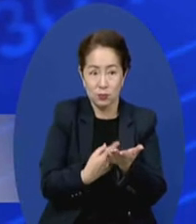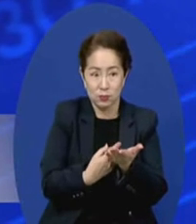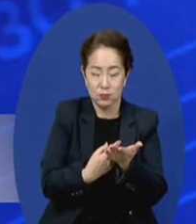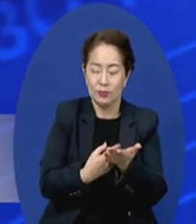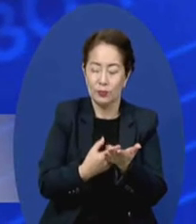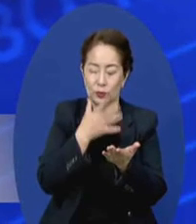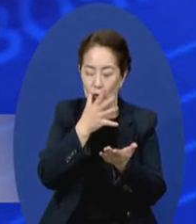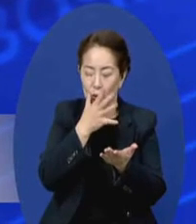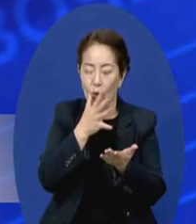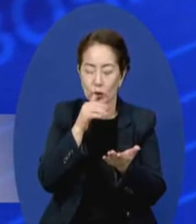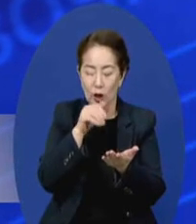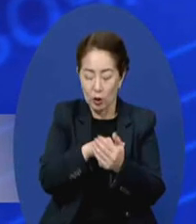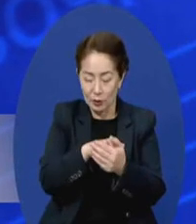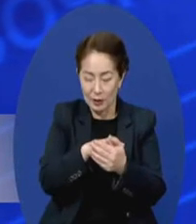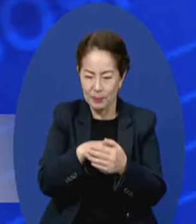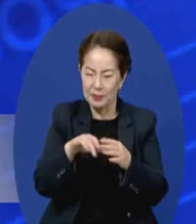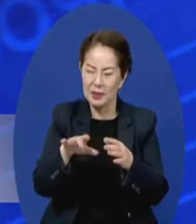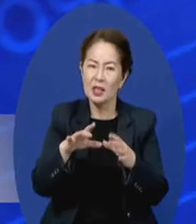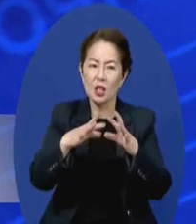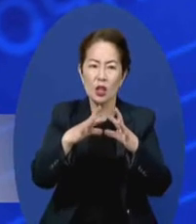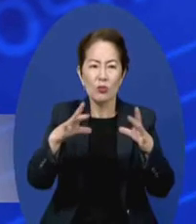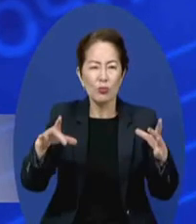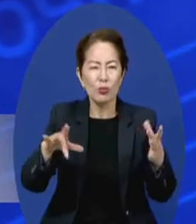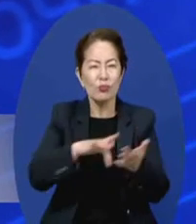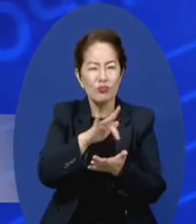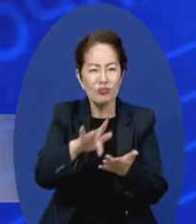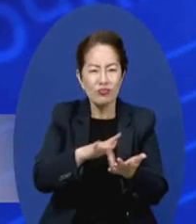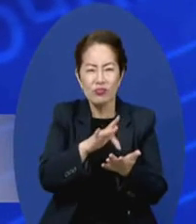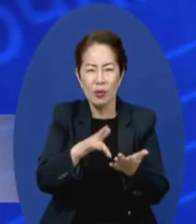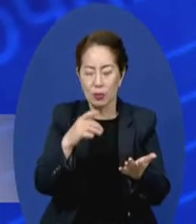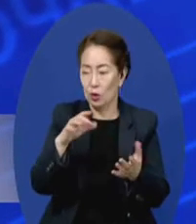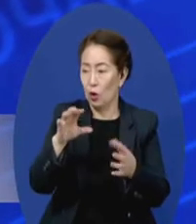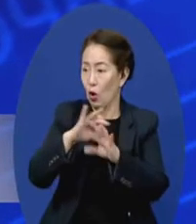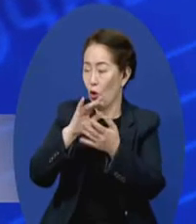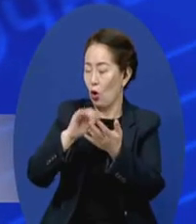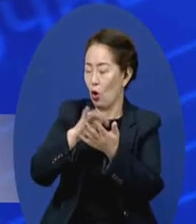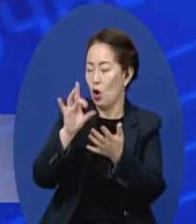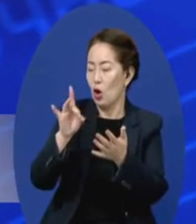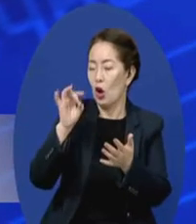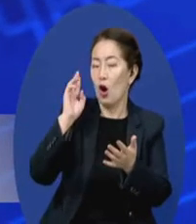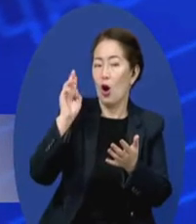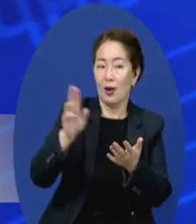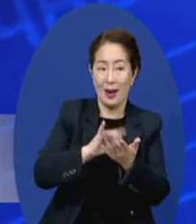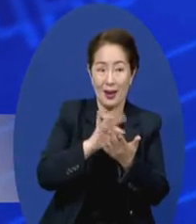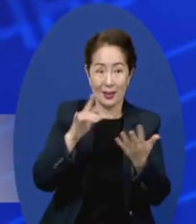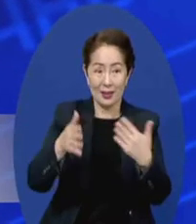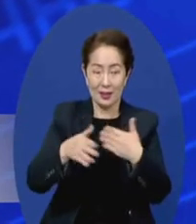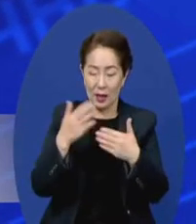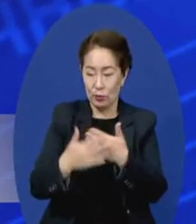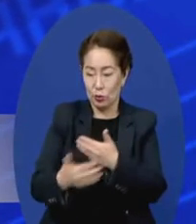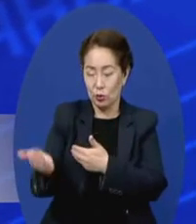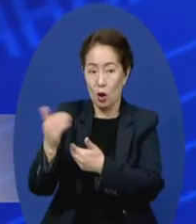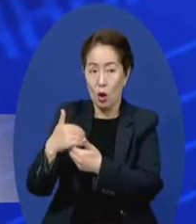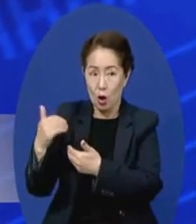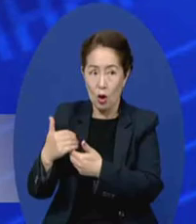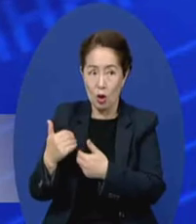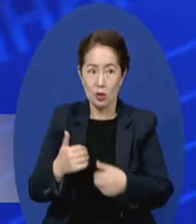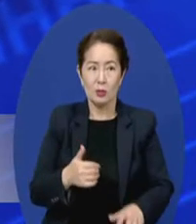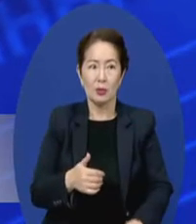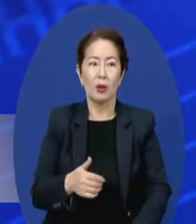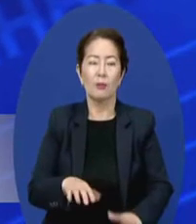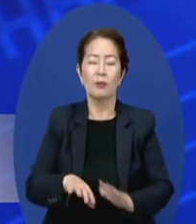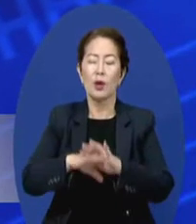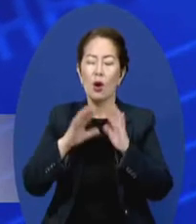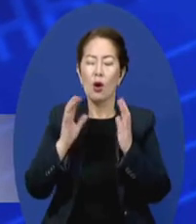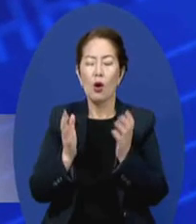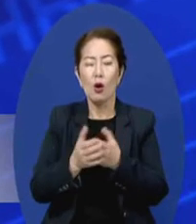дэлхийн рок хөгжмийн одоо маш олон алдартай хамтлагууд орсон байж байгаа. Тэгэхээр All With My